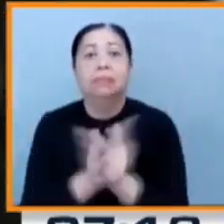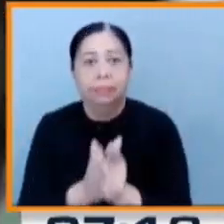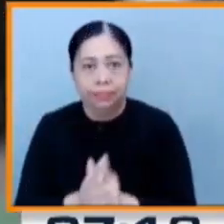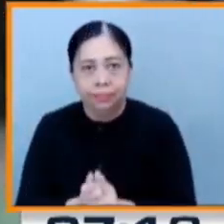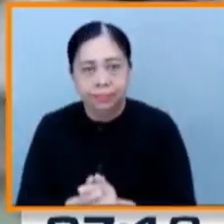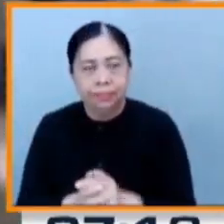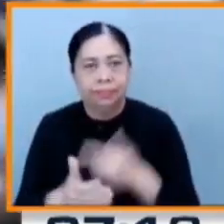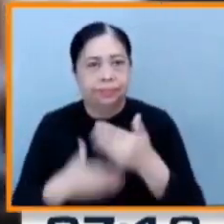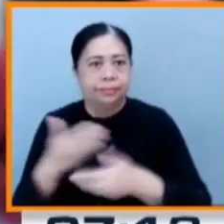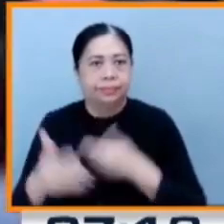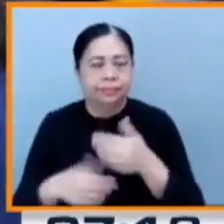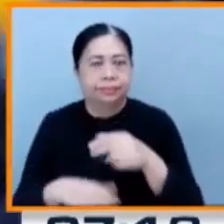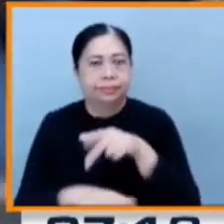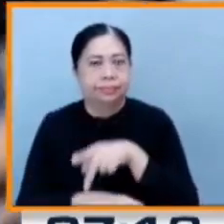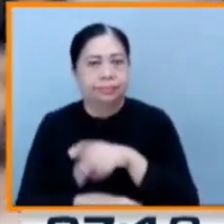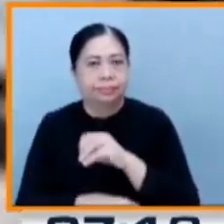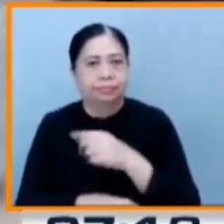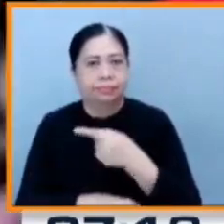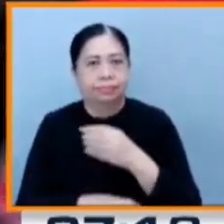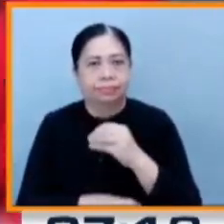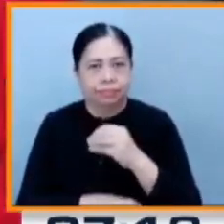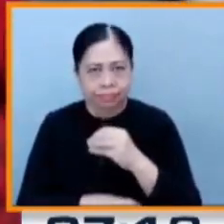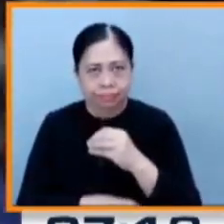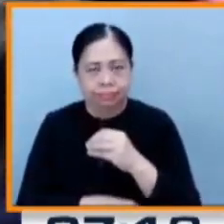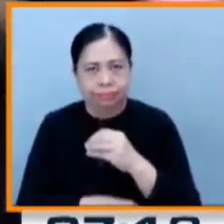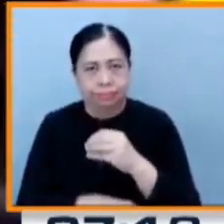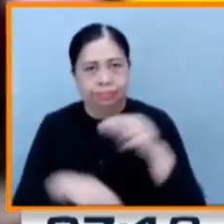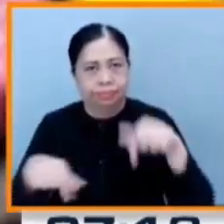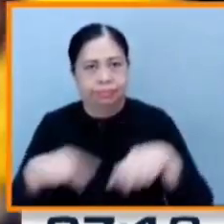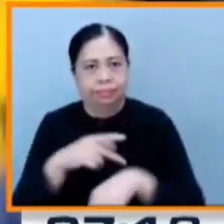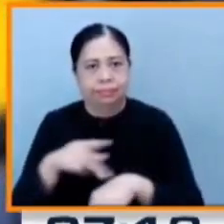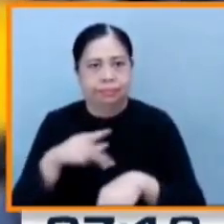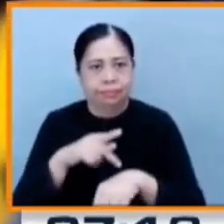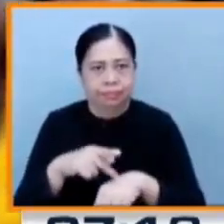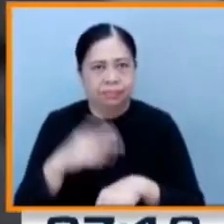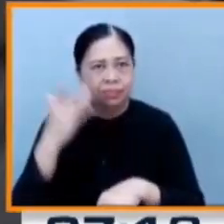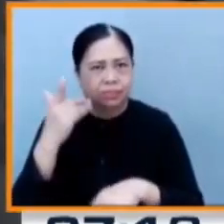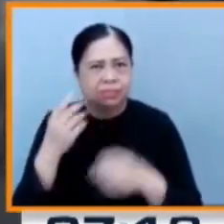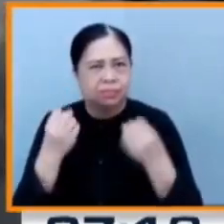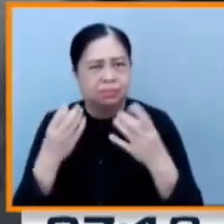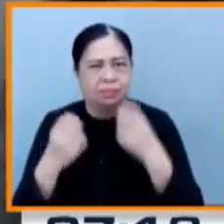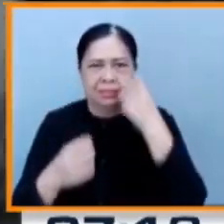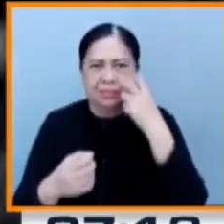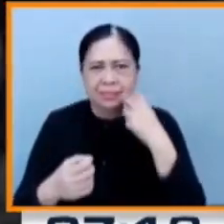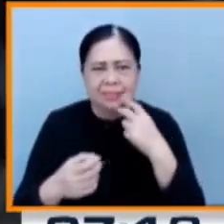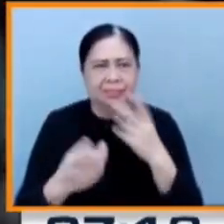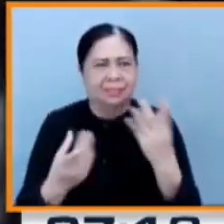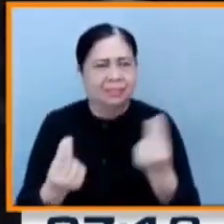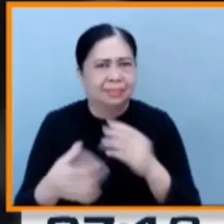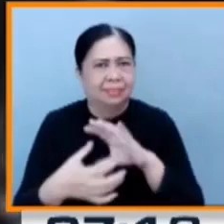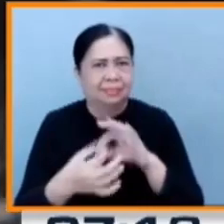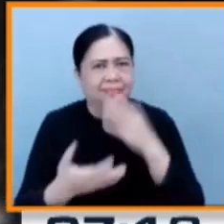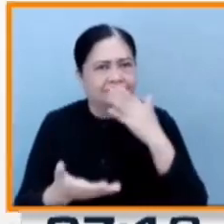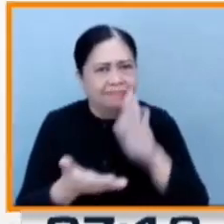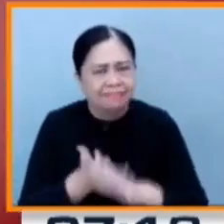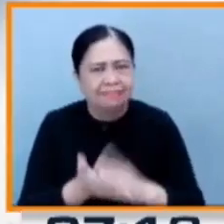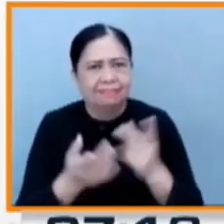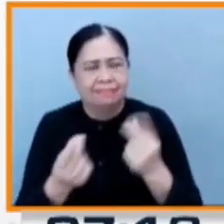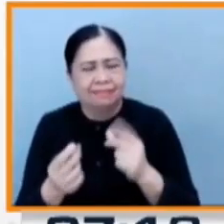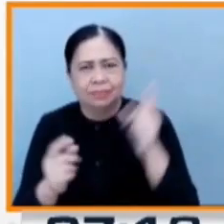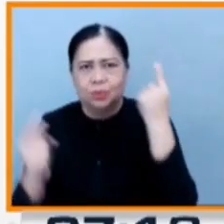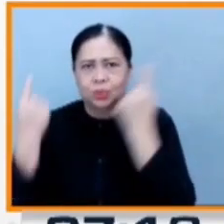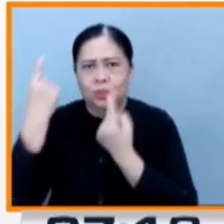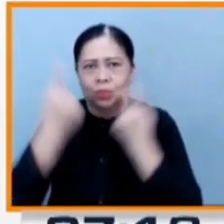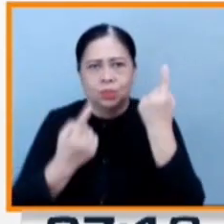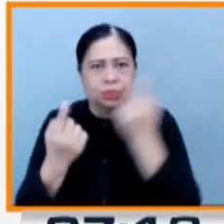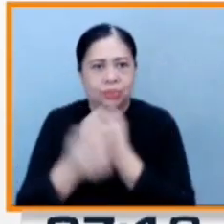ng Philippine Offshore Gaming Operators o POGO sa bansa dahil sa mga krimeng iniuugnay rito at iba pang security concerns.